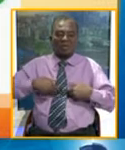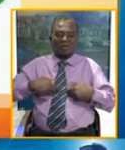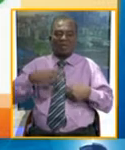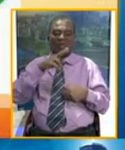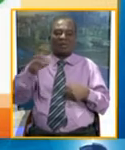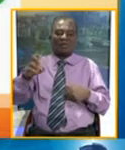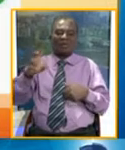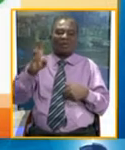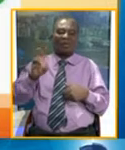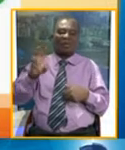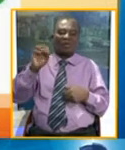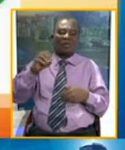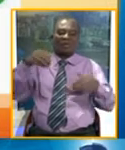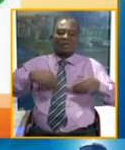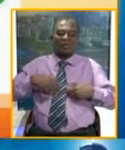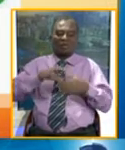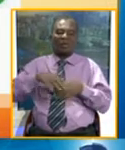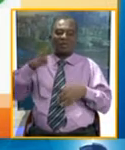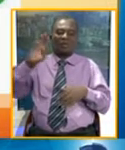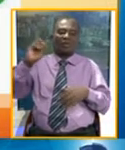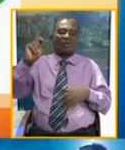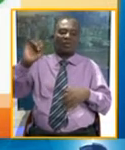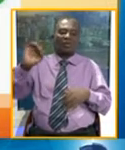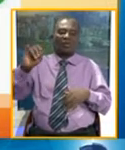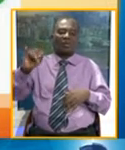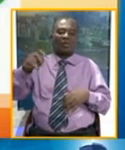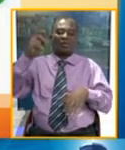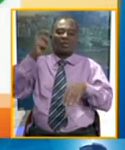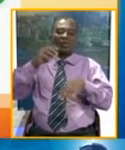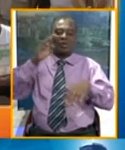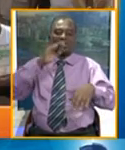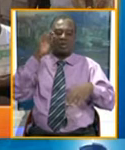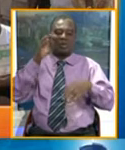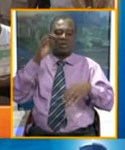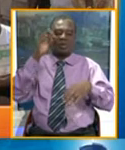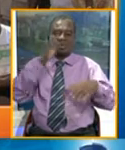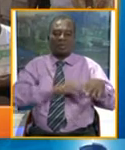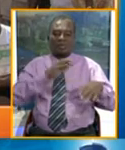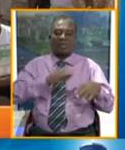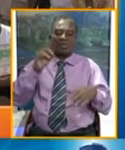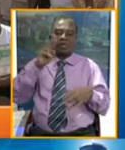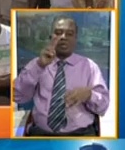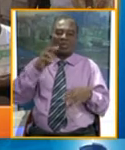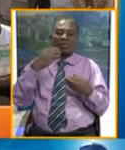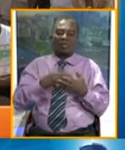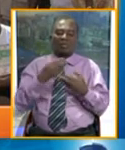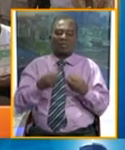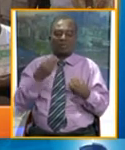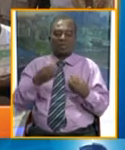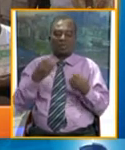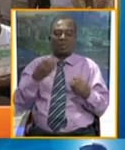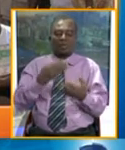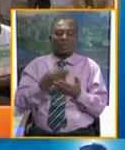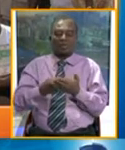de Boundiali, dans la région nord du pays, ont ainsi bénéficié d'environ 115 millions de francs CFA pour le financement de